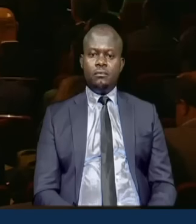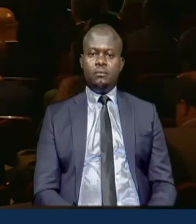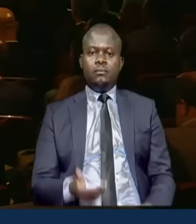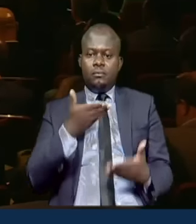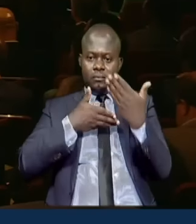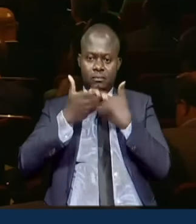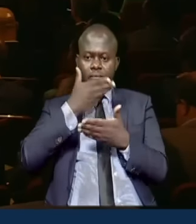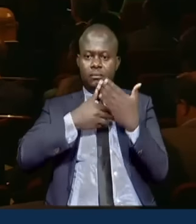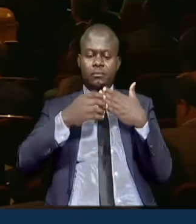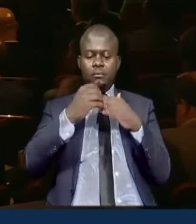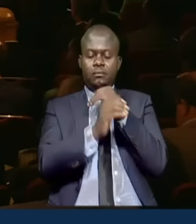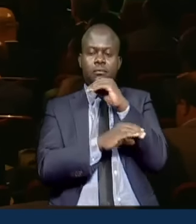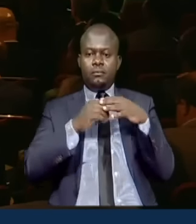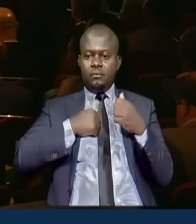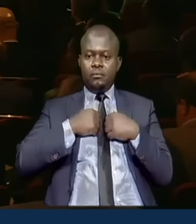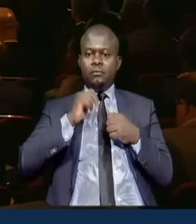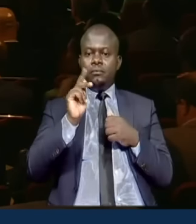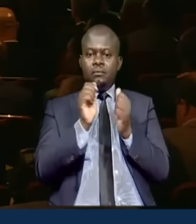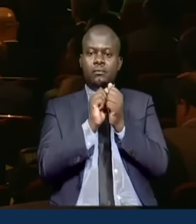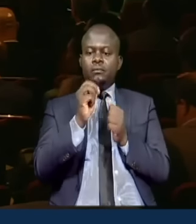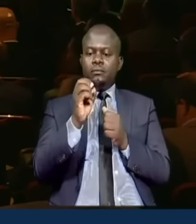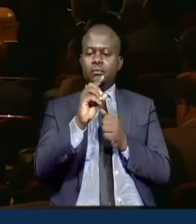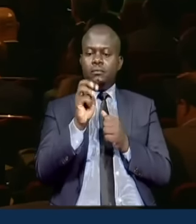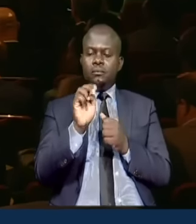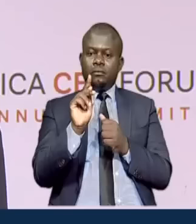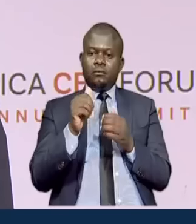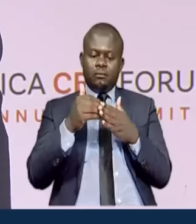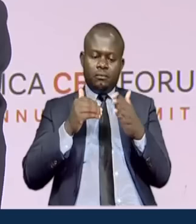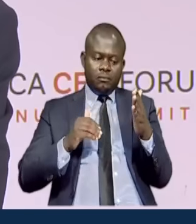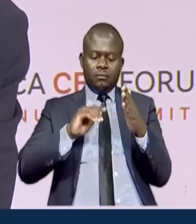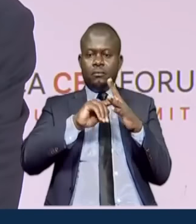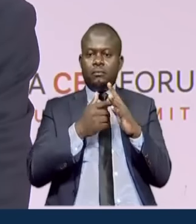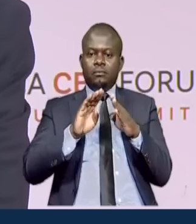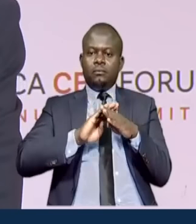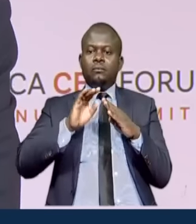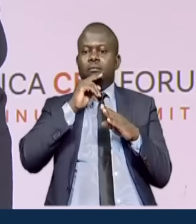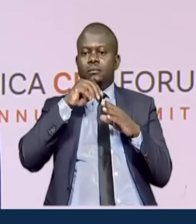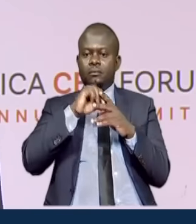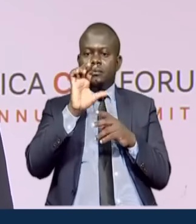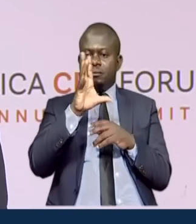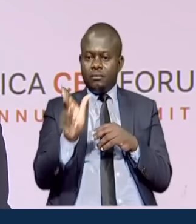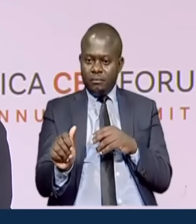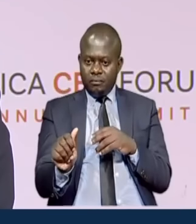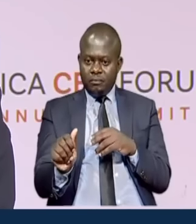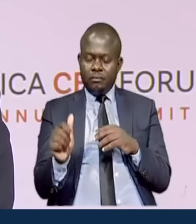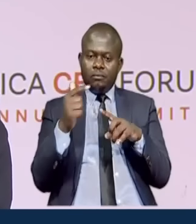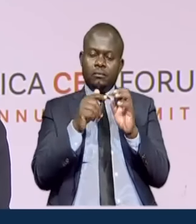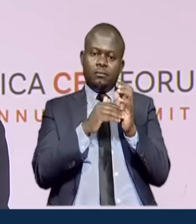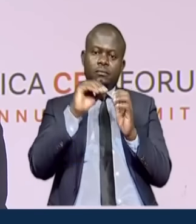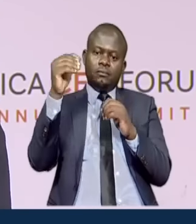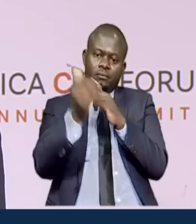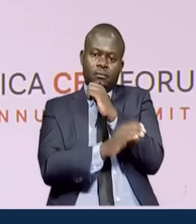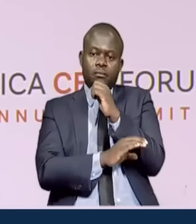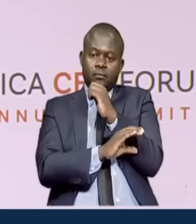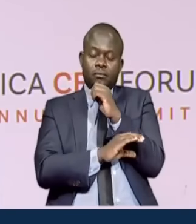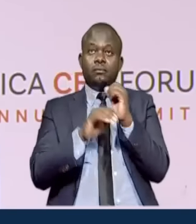kiganiro cy'abakuru b'ibihugu by'u Rwanda, Kenya na Mozambique cyabimburiwe n'ikindi cyitabiriwe n'abashoramari bo kuri uyu mugabane wa Afurika ndetse no hanze yawo, aho